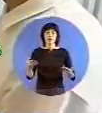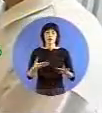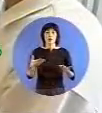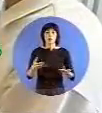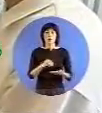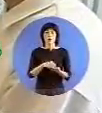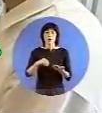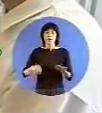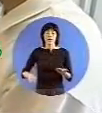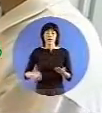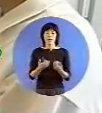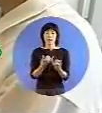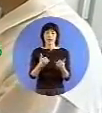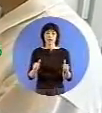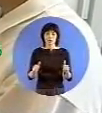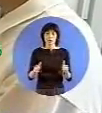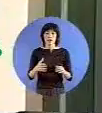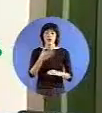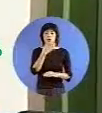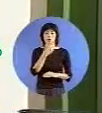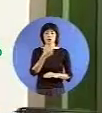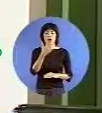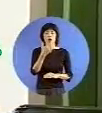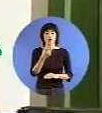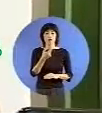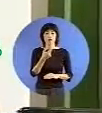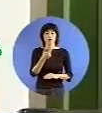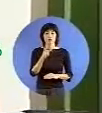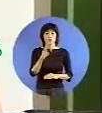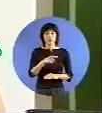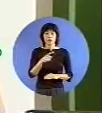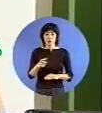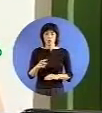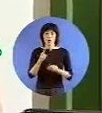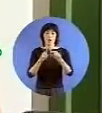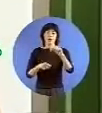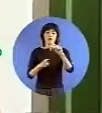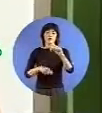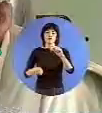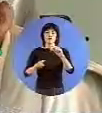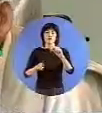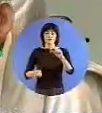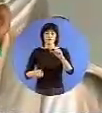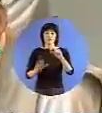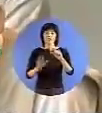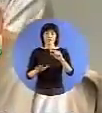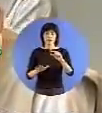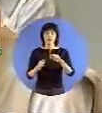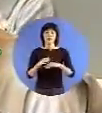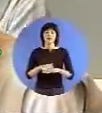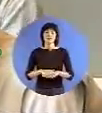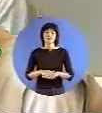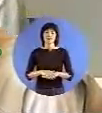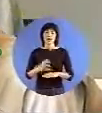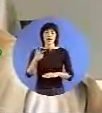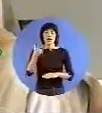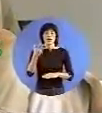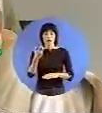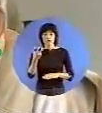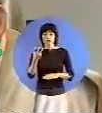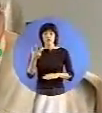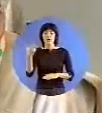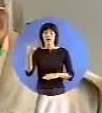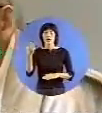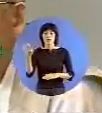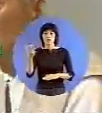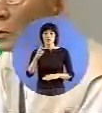ですので、まあ、60代の方が中心になっております。それと、まあ、70代とか、あのつい最近ですけど80代